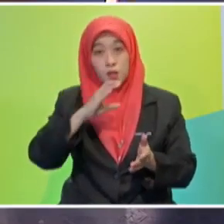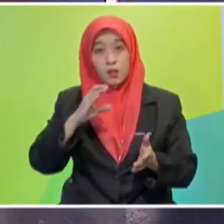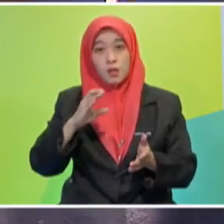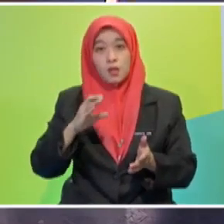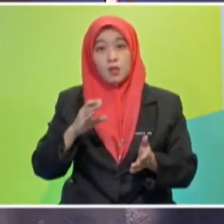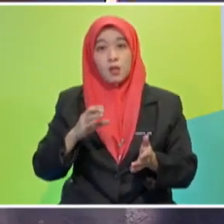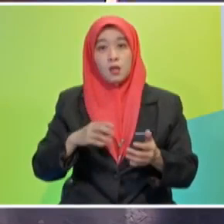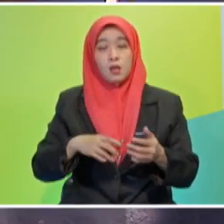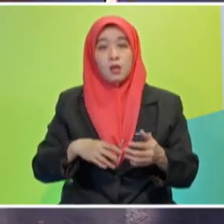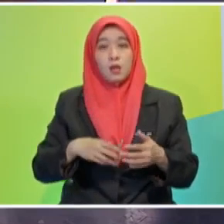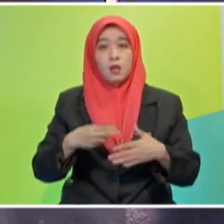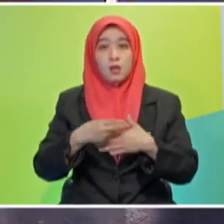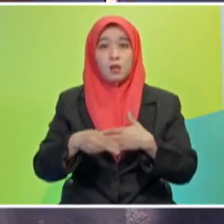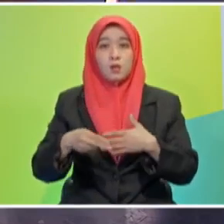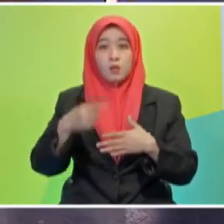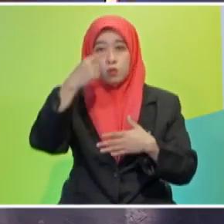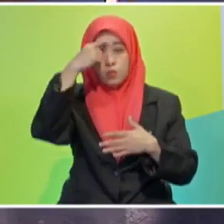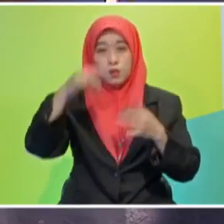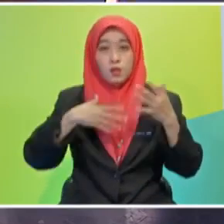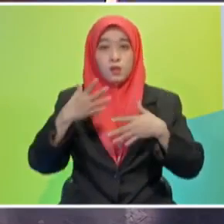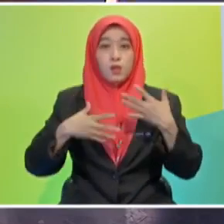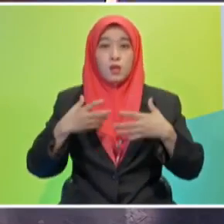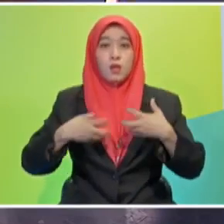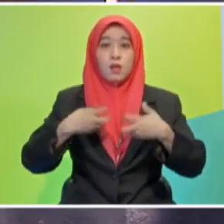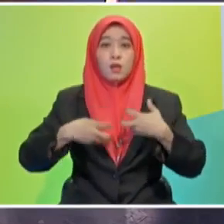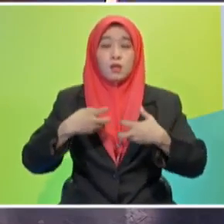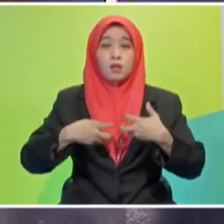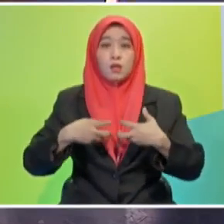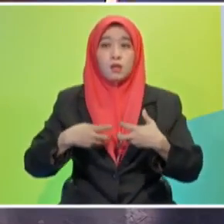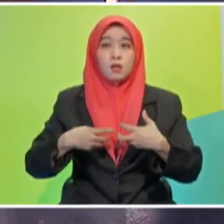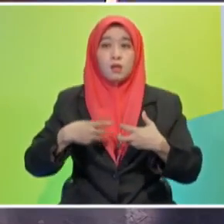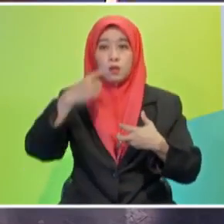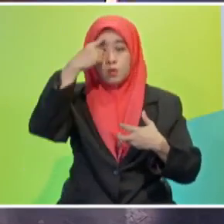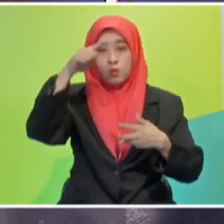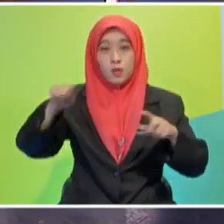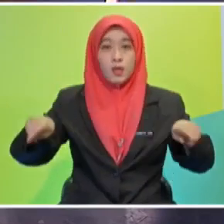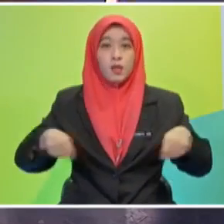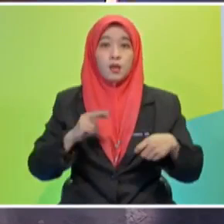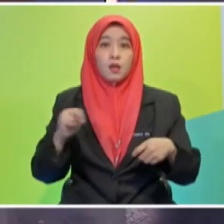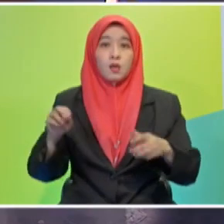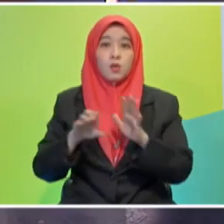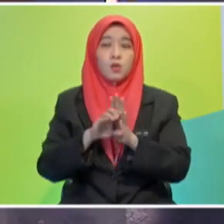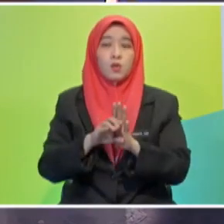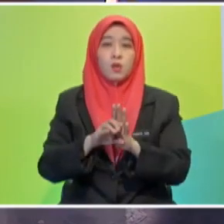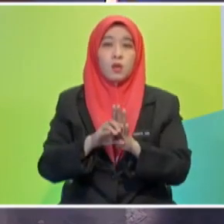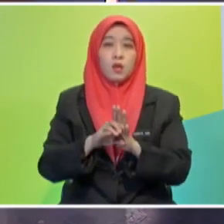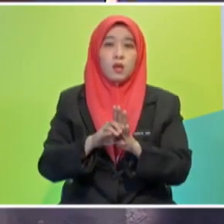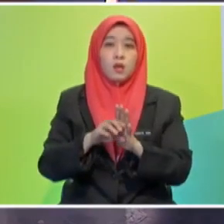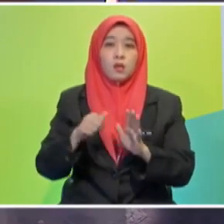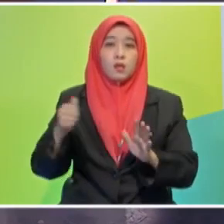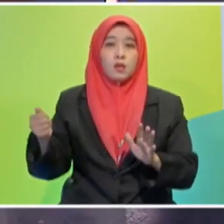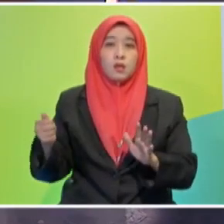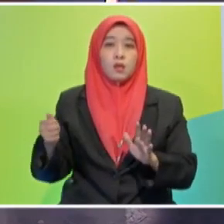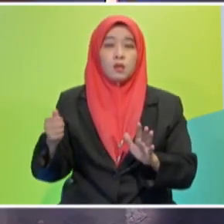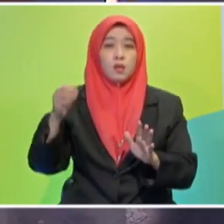elektrik kepada panel kawalan untuk tindakan selanjutnya. Contohnya apabila sensor mengesan ketidakstabilan putaran